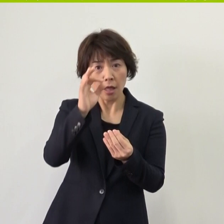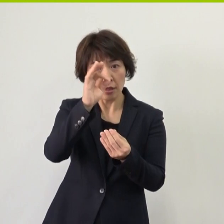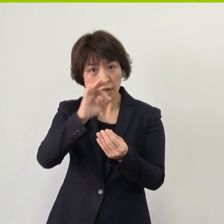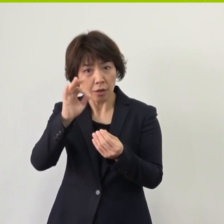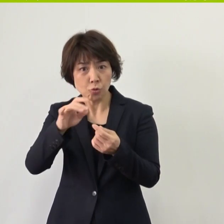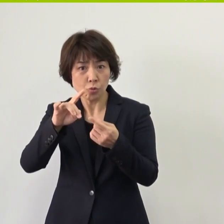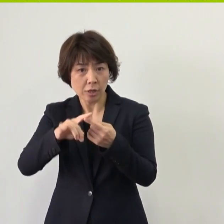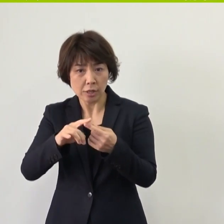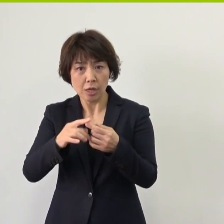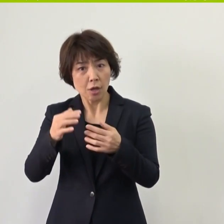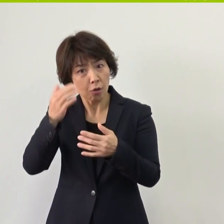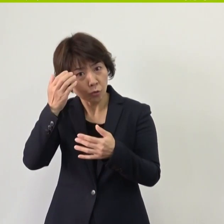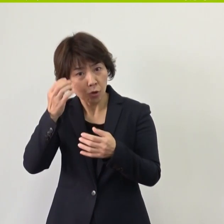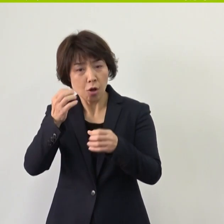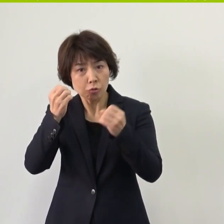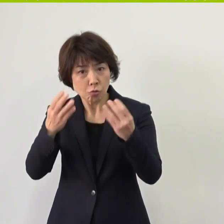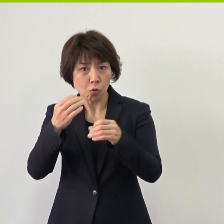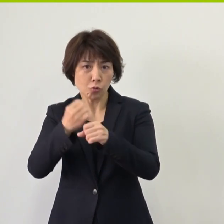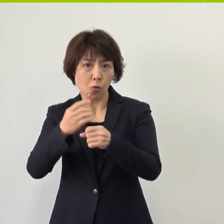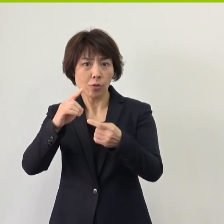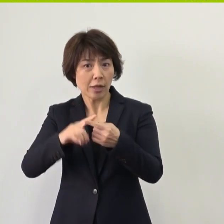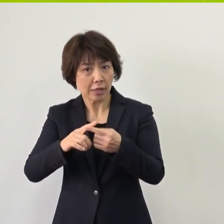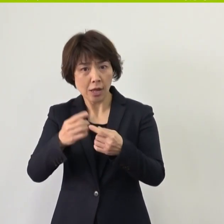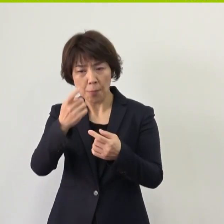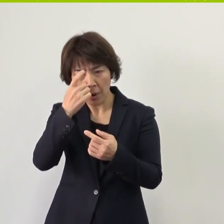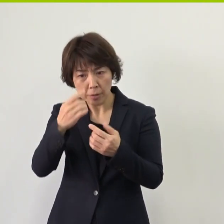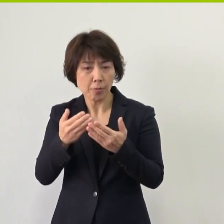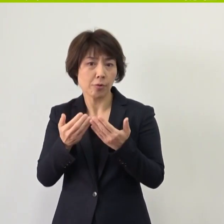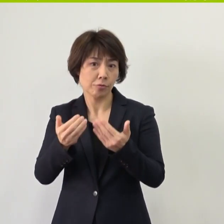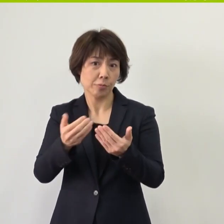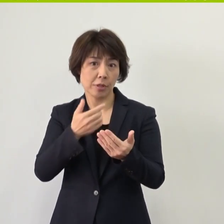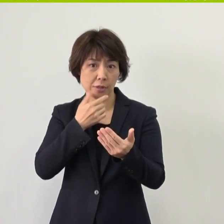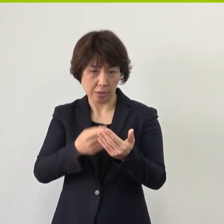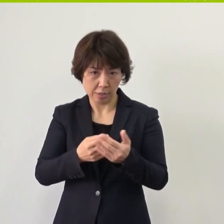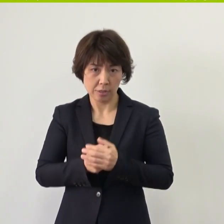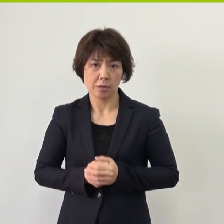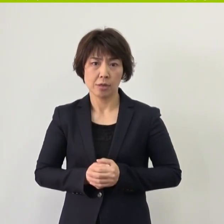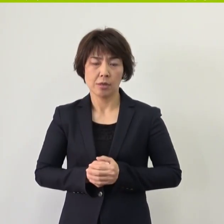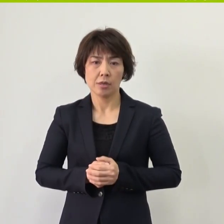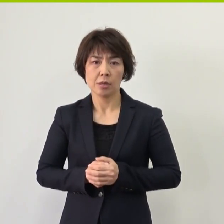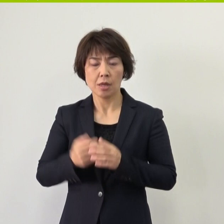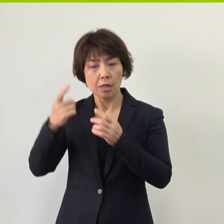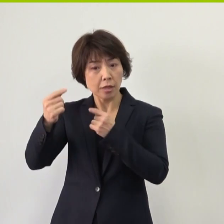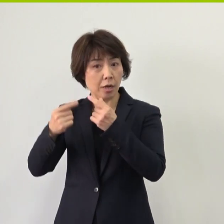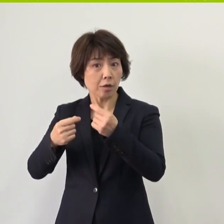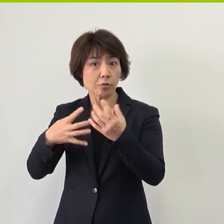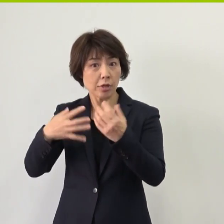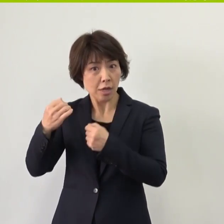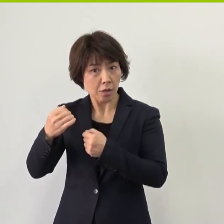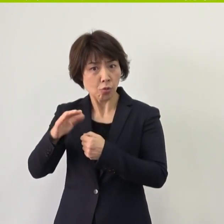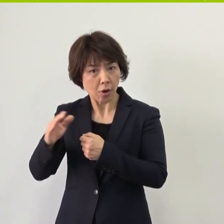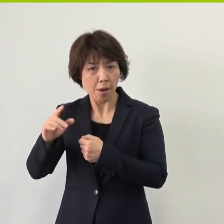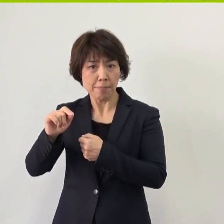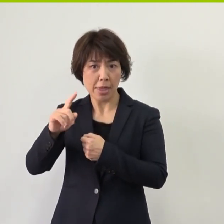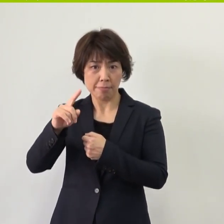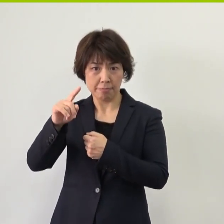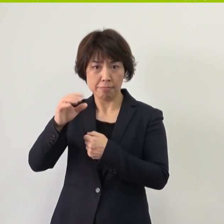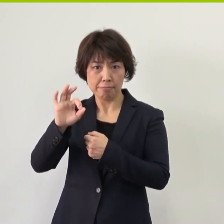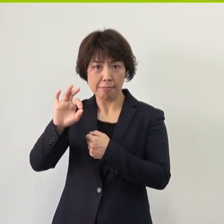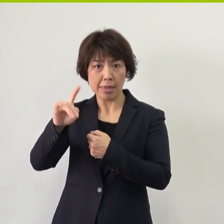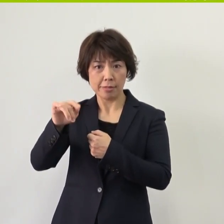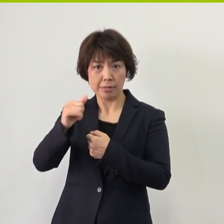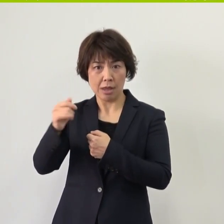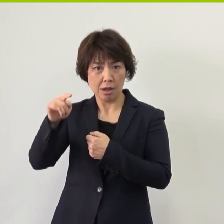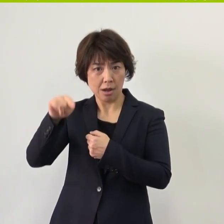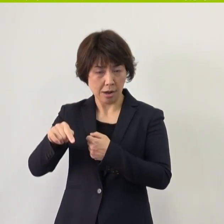探究的創造的な学びをしていきたい、で子どもたちが主体ですけれども先生もですが、大学生とかいろんなメンターの存